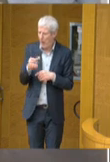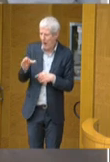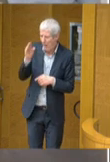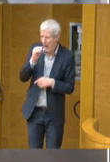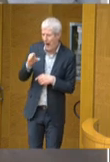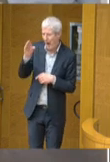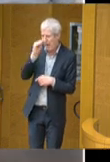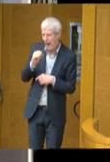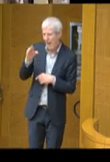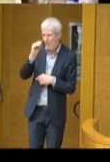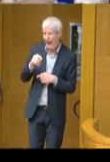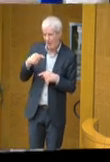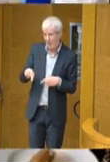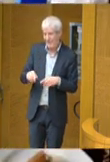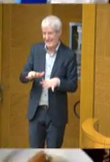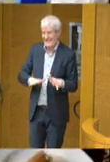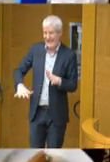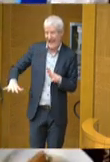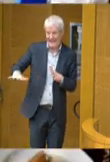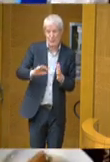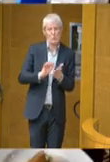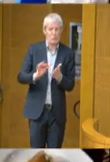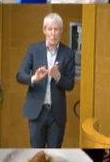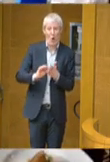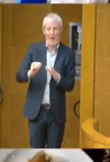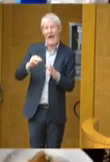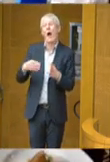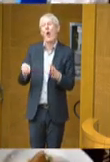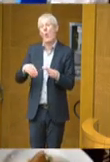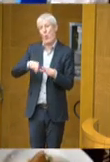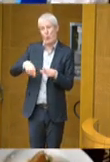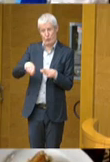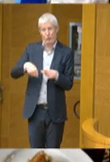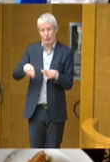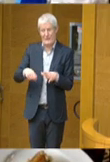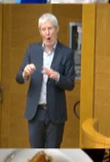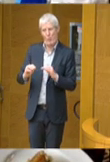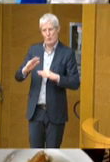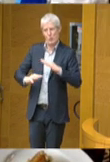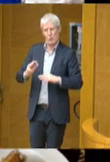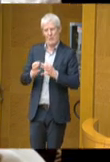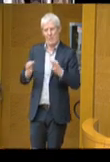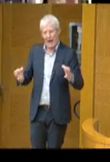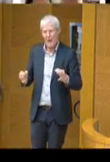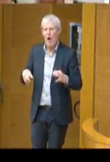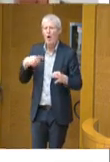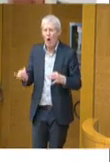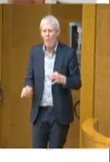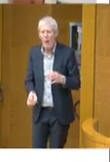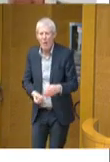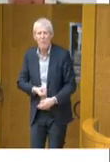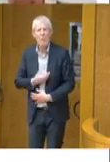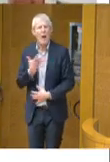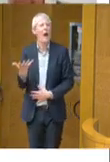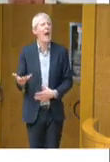acquisite in questo setting specifico e intenzionalmente strutturato, verranno poi espresse durante